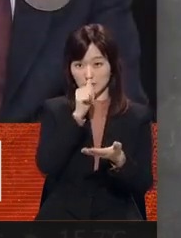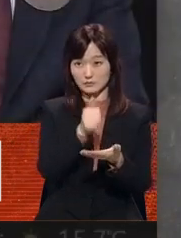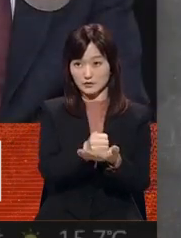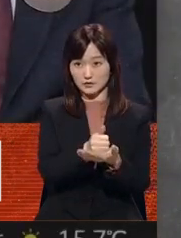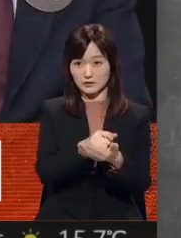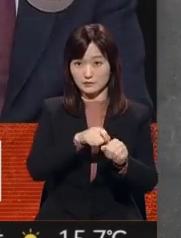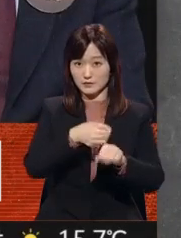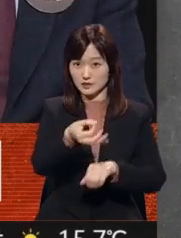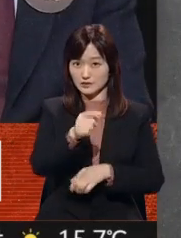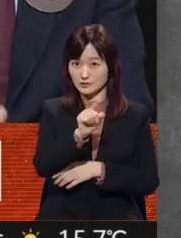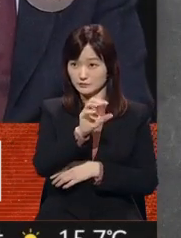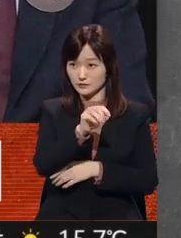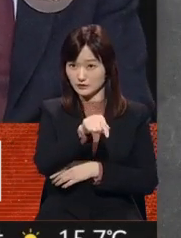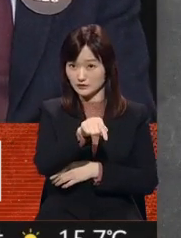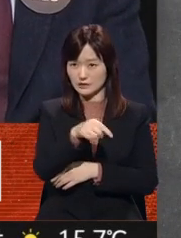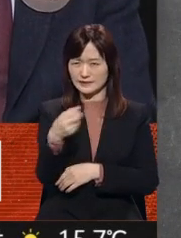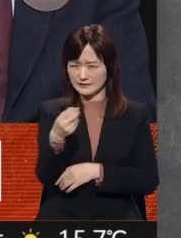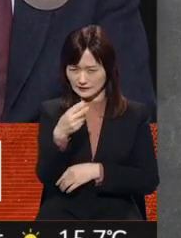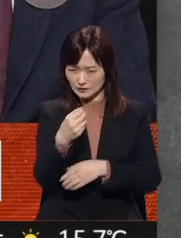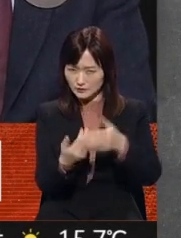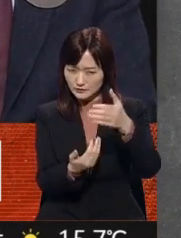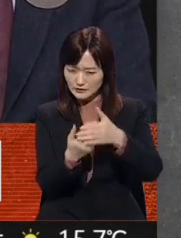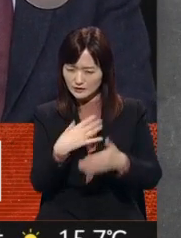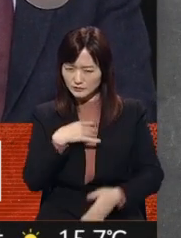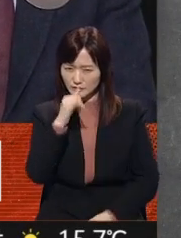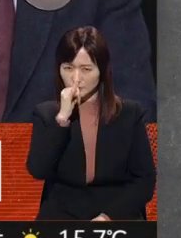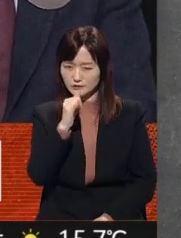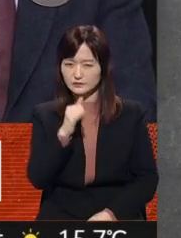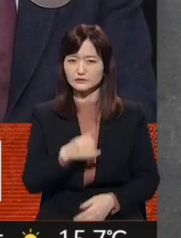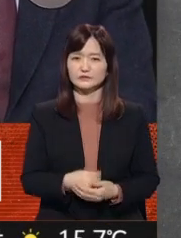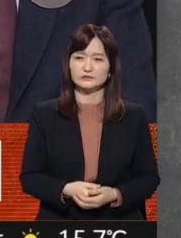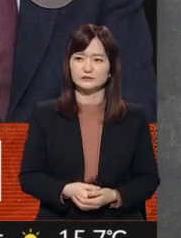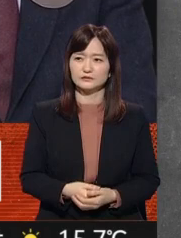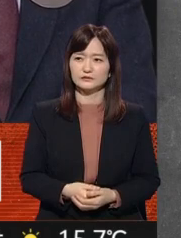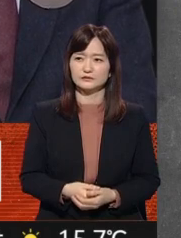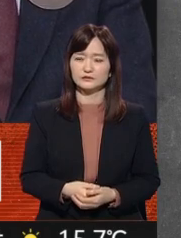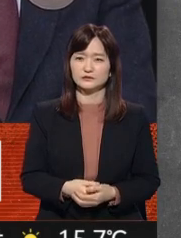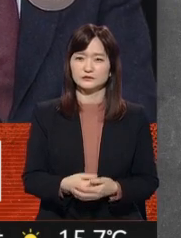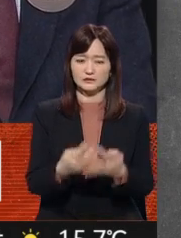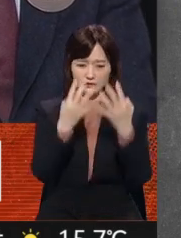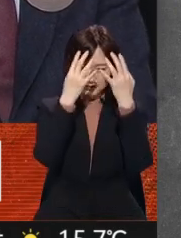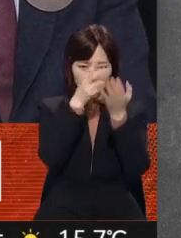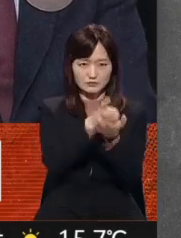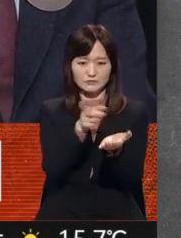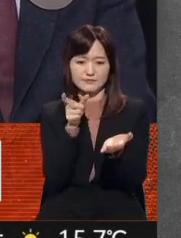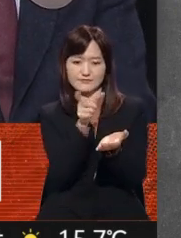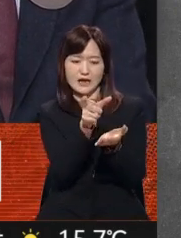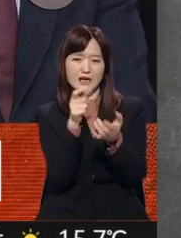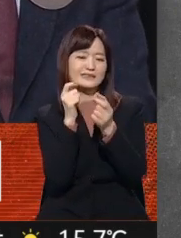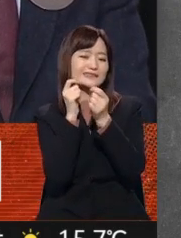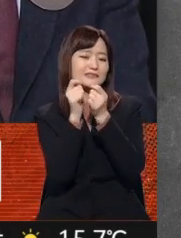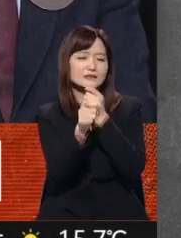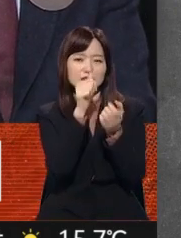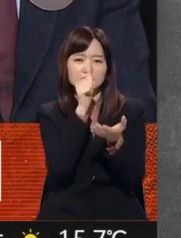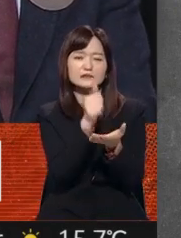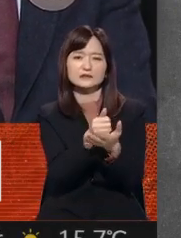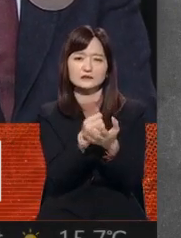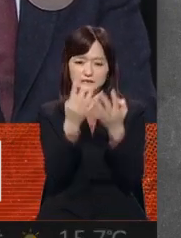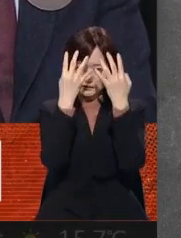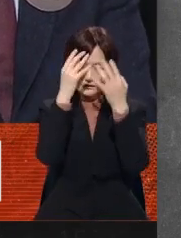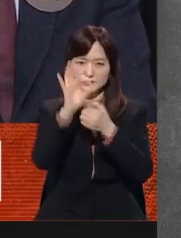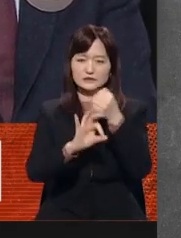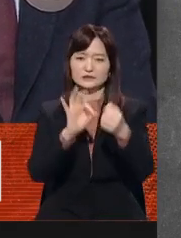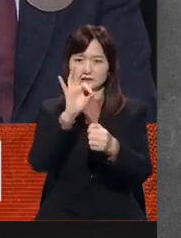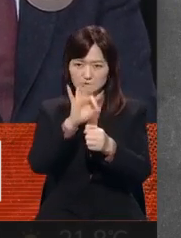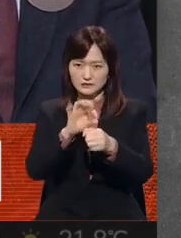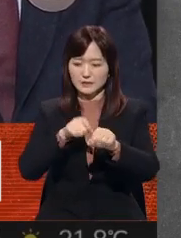이하 벌금, 그리고 이것이 이제 상습적이거나 고의성이 있다라고 했을 때는 형법상의 사기죄에 해당이 돼가지고 10년 이하의 징역, 그리고